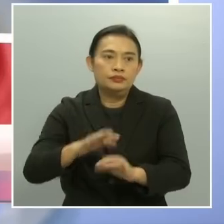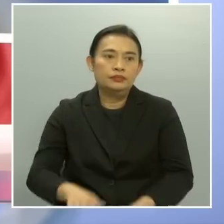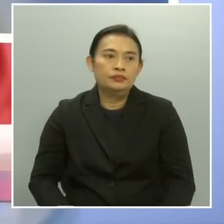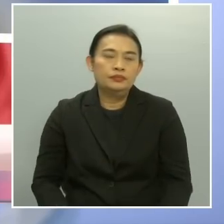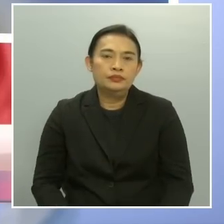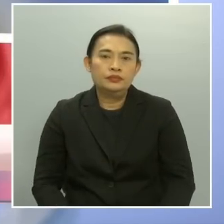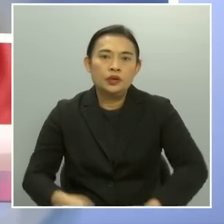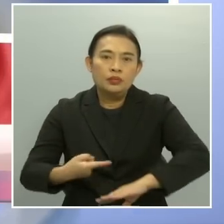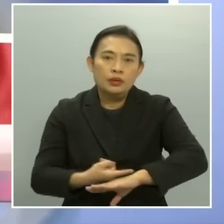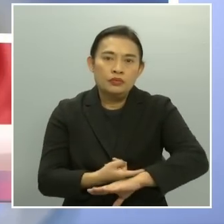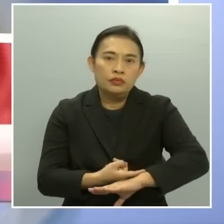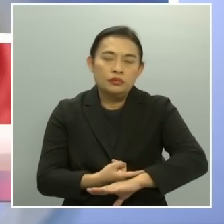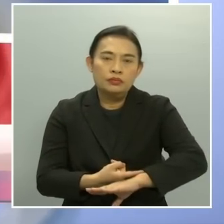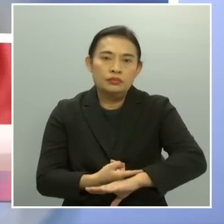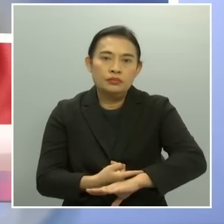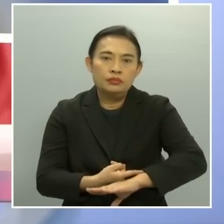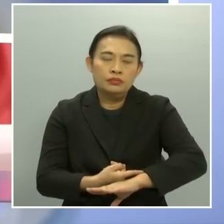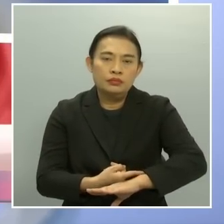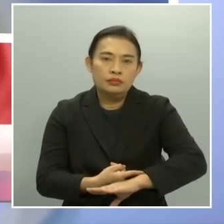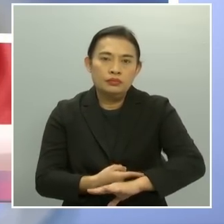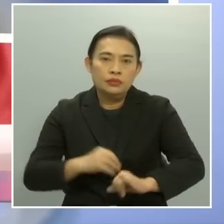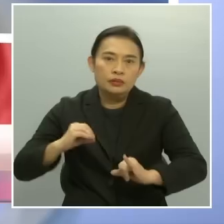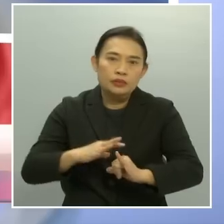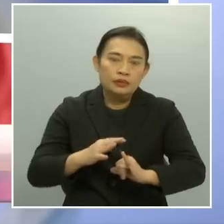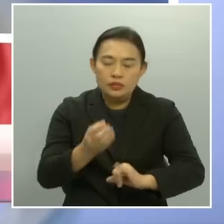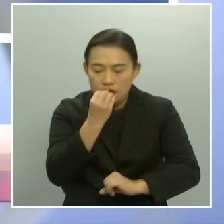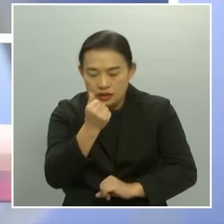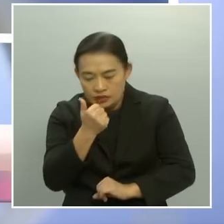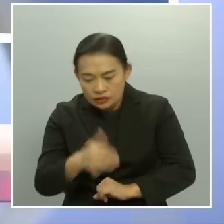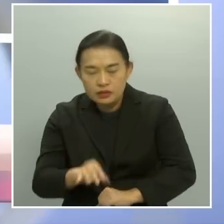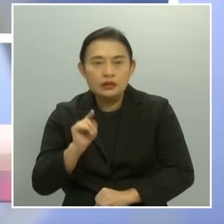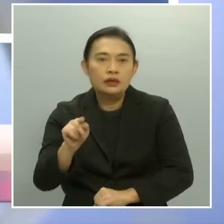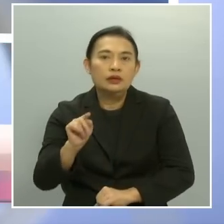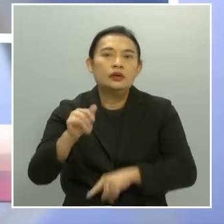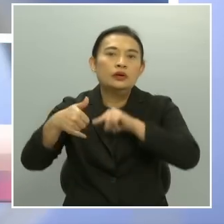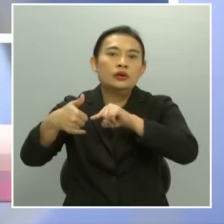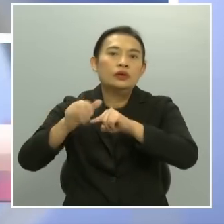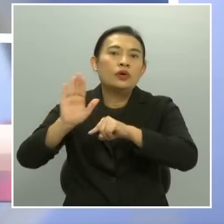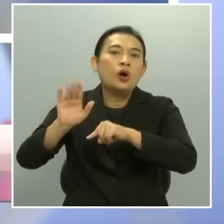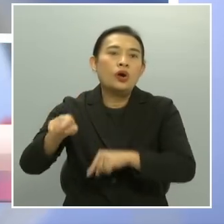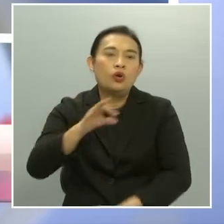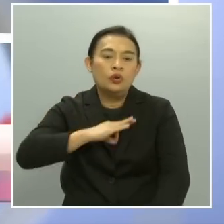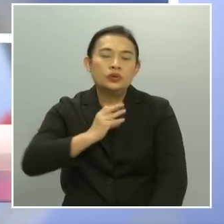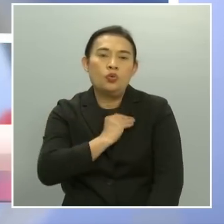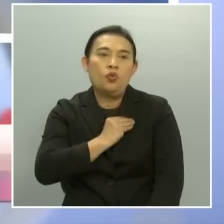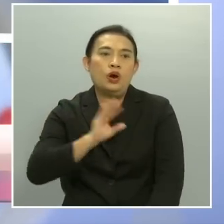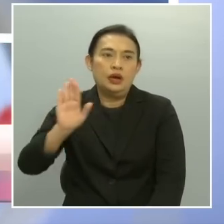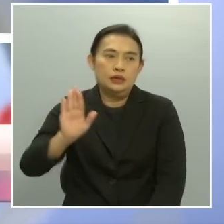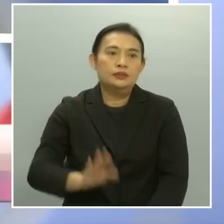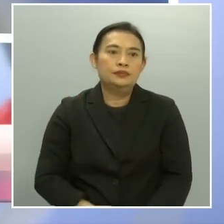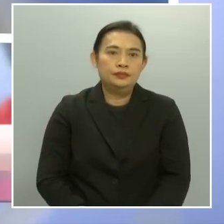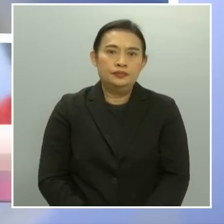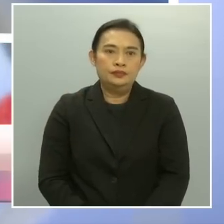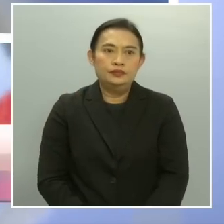อาจจะต้องฉายแสงอาจจะต้องแม่ไม่รู้จะทานได้หรือเปล่าอันนี้เป็นสิ่งที่เขากลัว ครับ แล้วก็เ